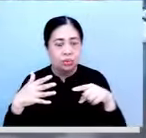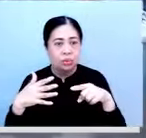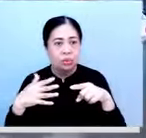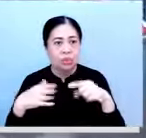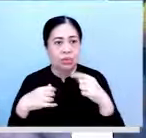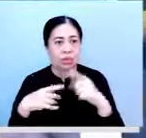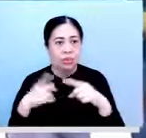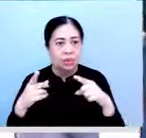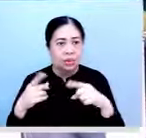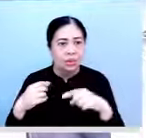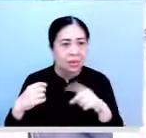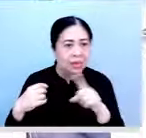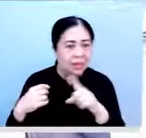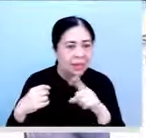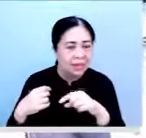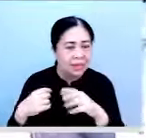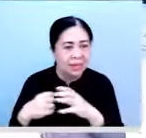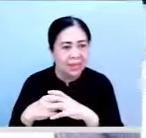Hedgehog. Yes.